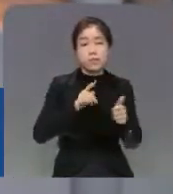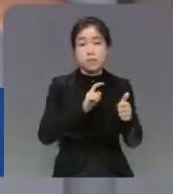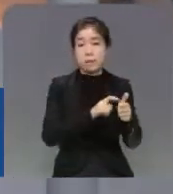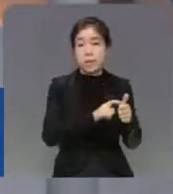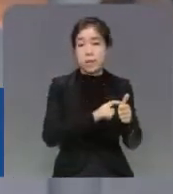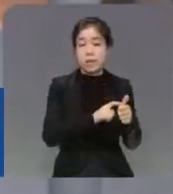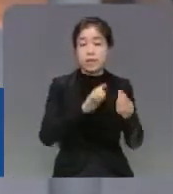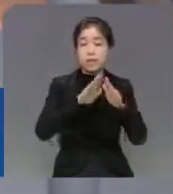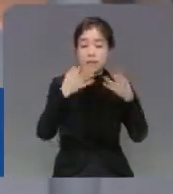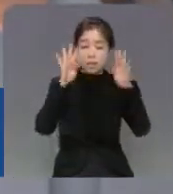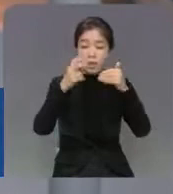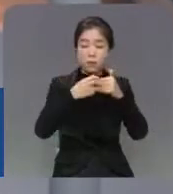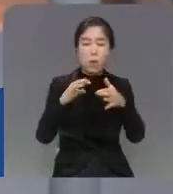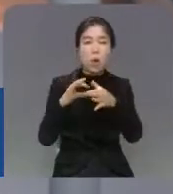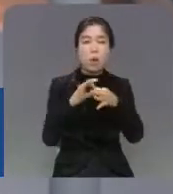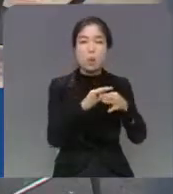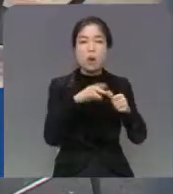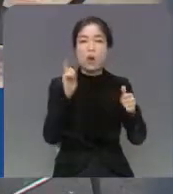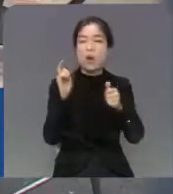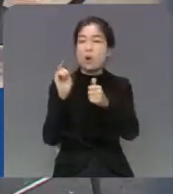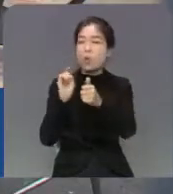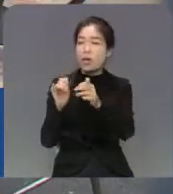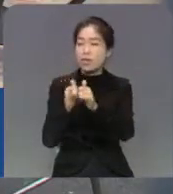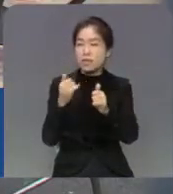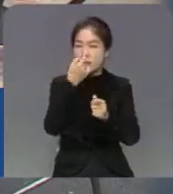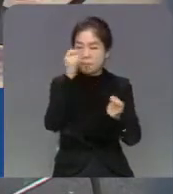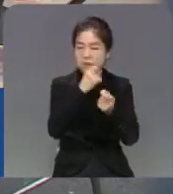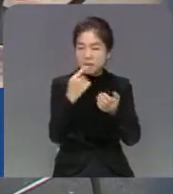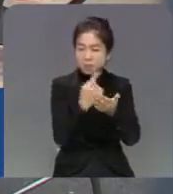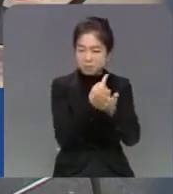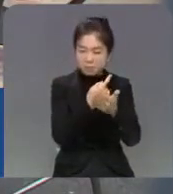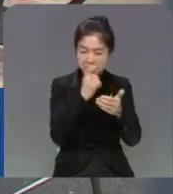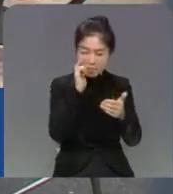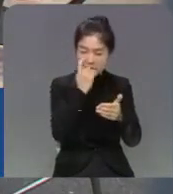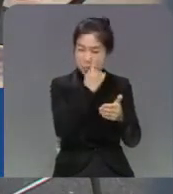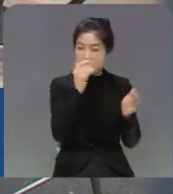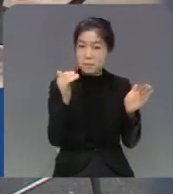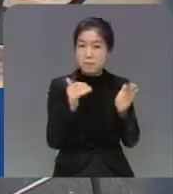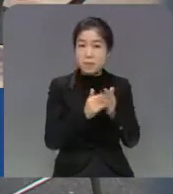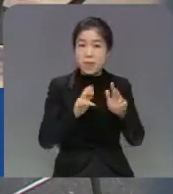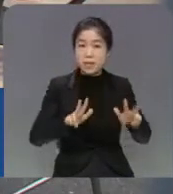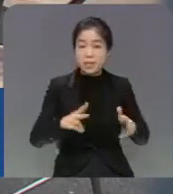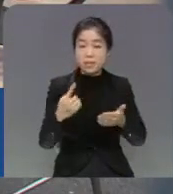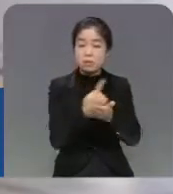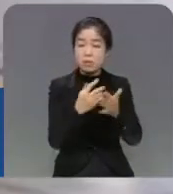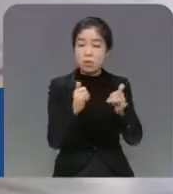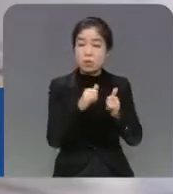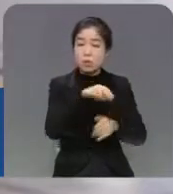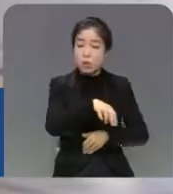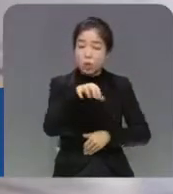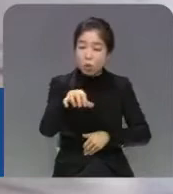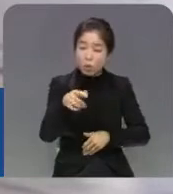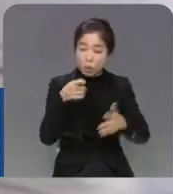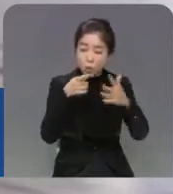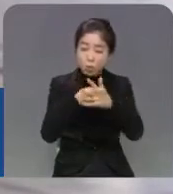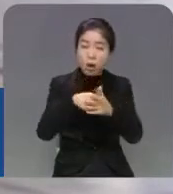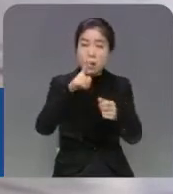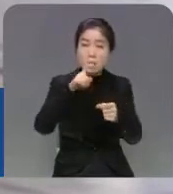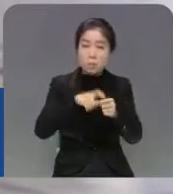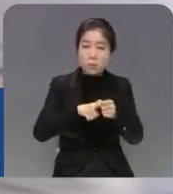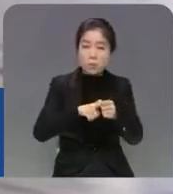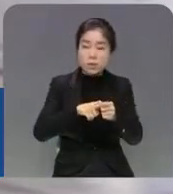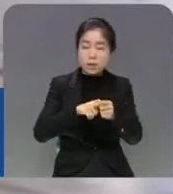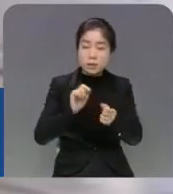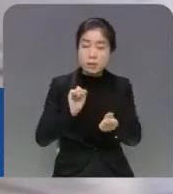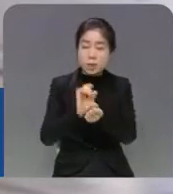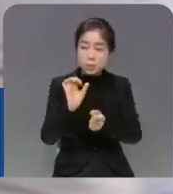A경위가 전남대병원 관련 확진자와 밀접 접촉한 것이 확인됐으며 현재 접촉자와 동선을 파악하기 위해